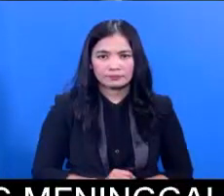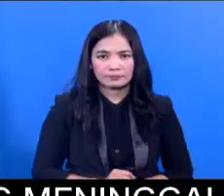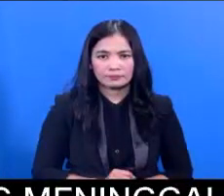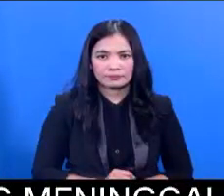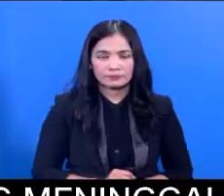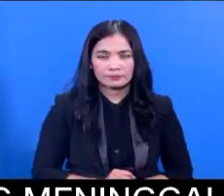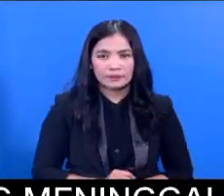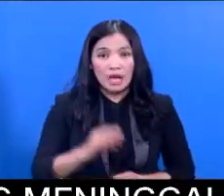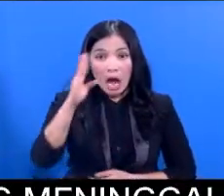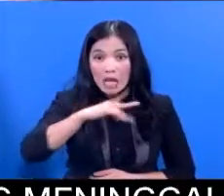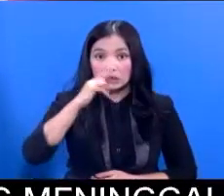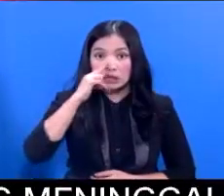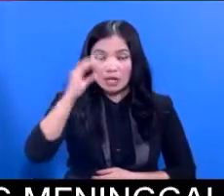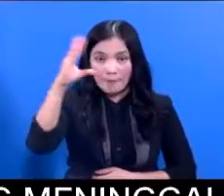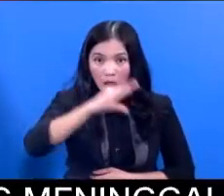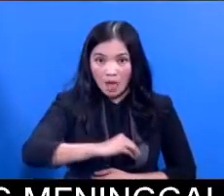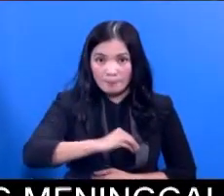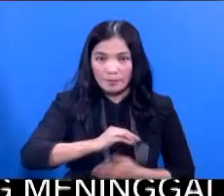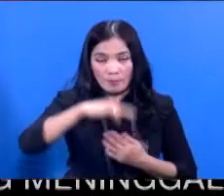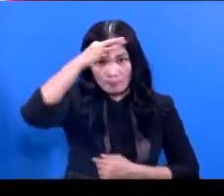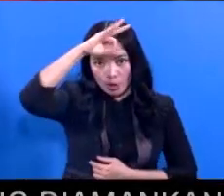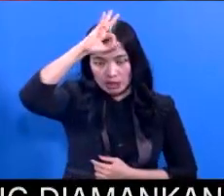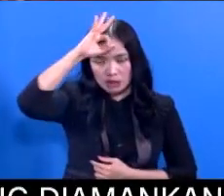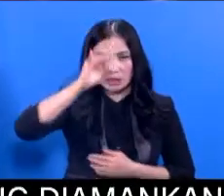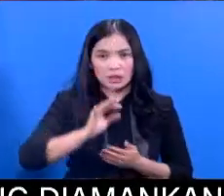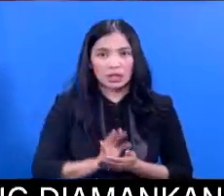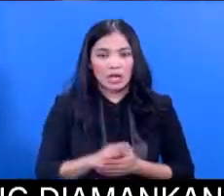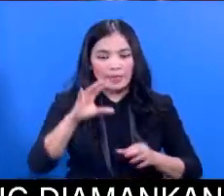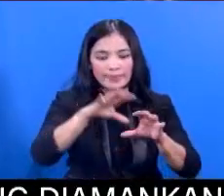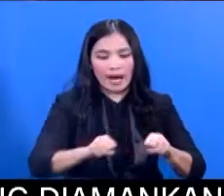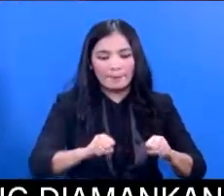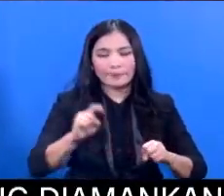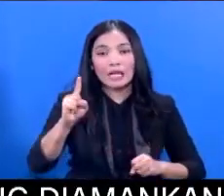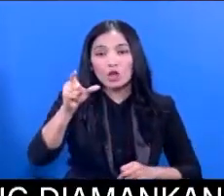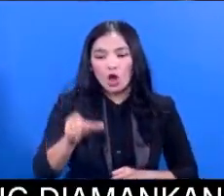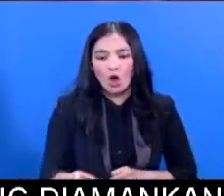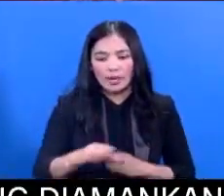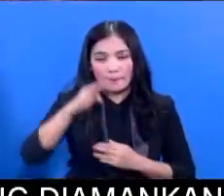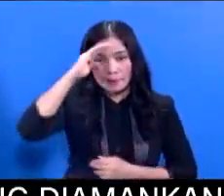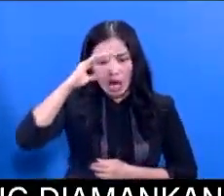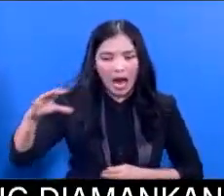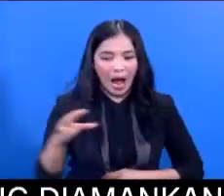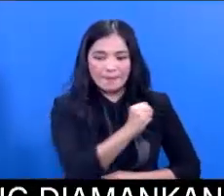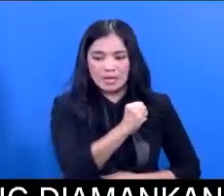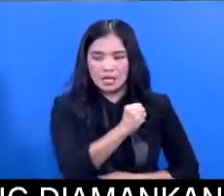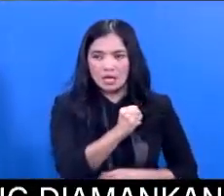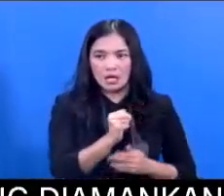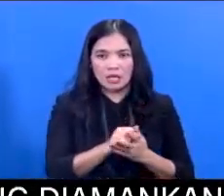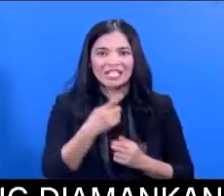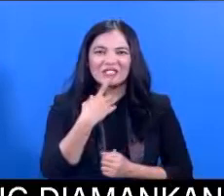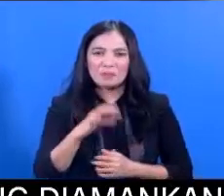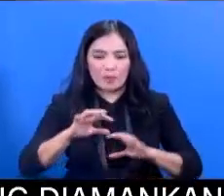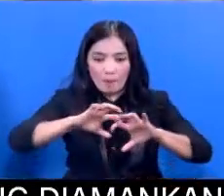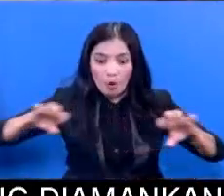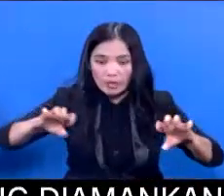Sementara itu, Senin malam, petugas dari Unit Reskrim Polsek Tamalan Raya menangkap seorang pria yang diduga melakukan perampokan dan akan memperkosa